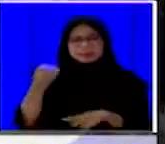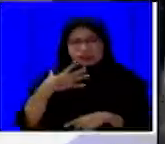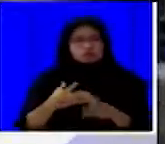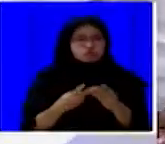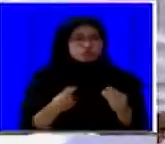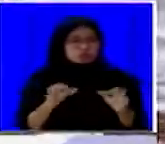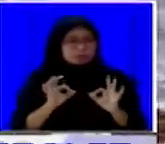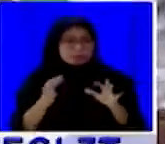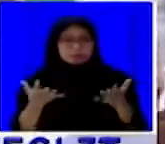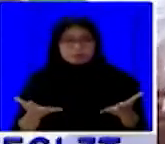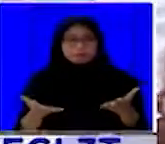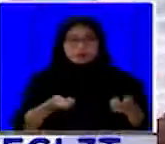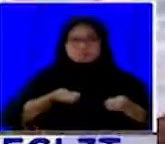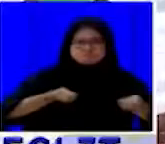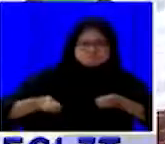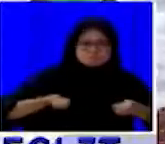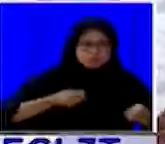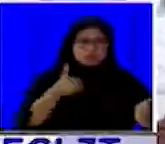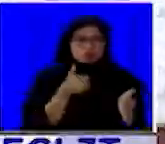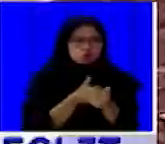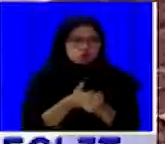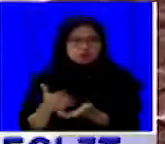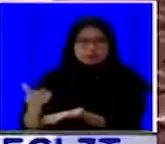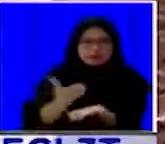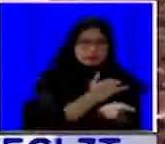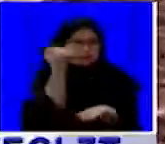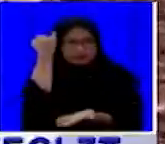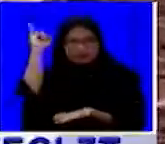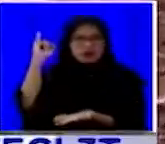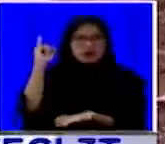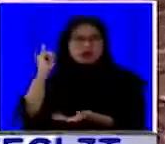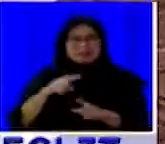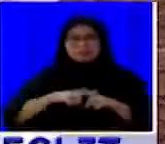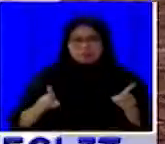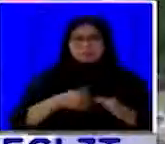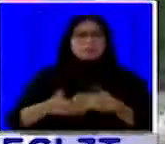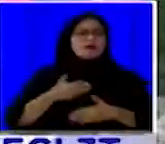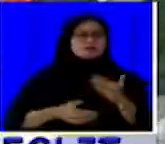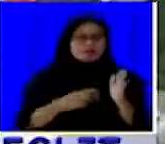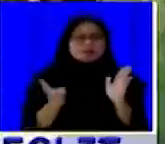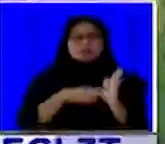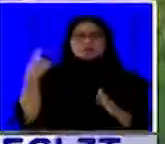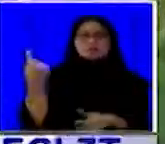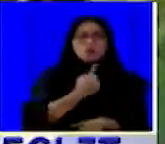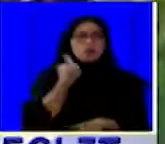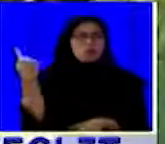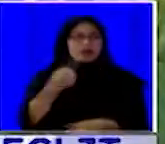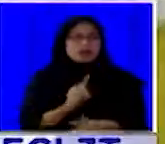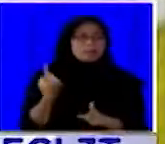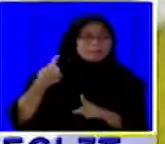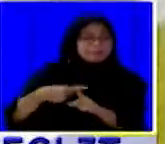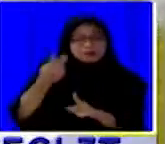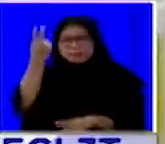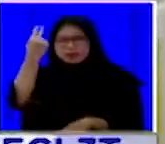skenario pengendalian berbasis data ilmiah yang transparan dalam konteks nasional. Selain itu, pemerintah juga harus memperkuat